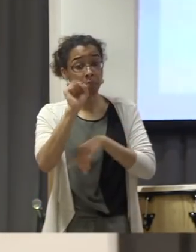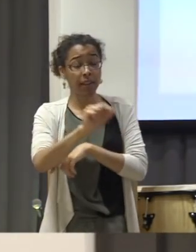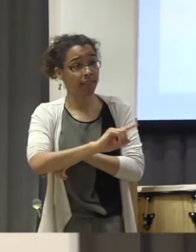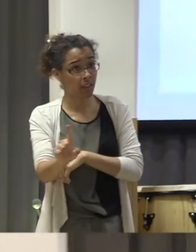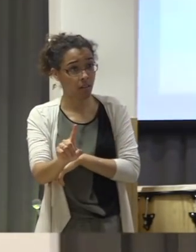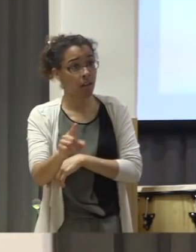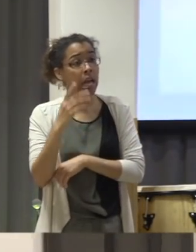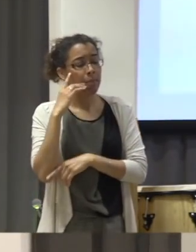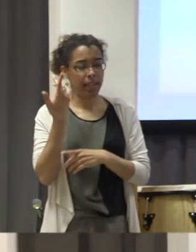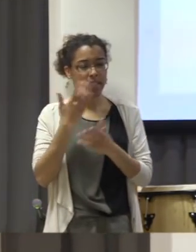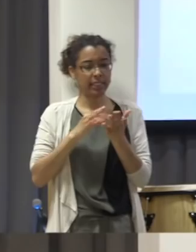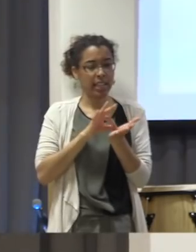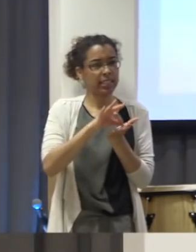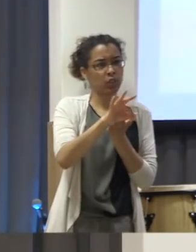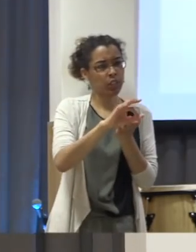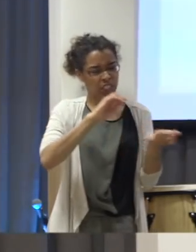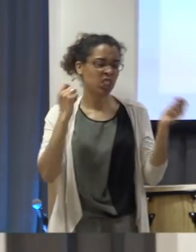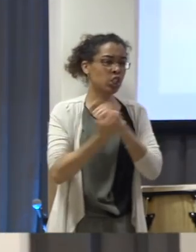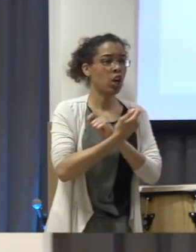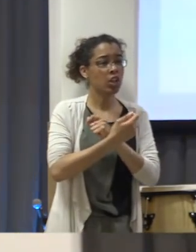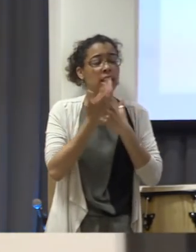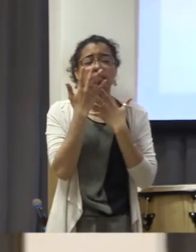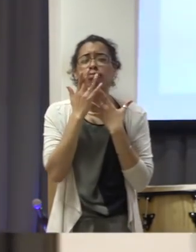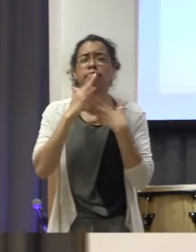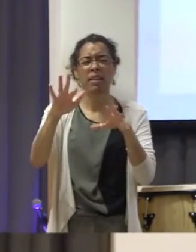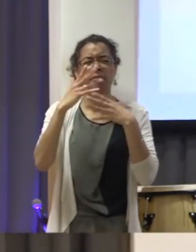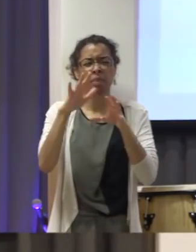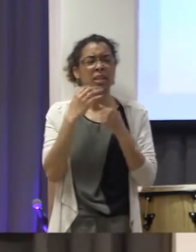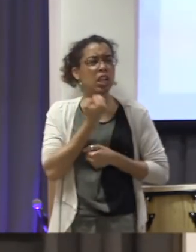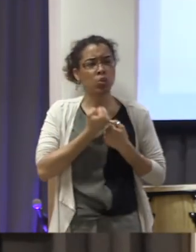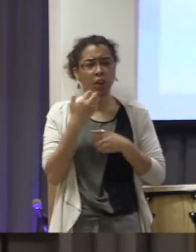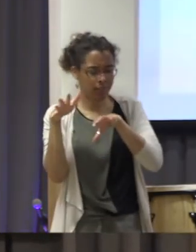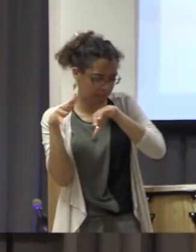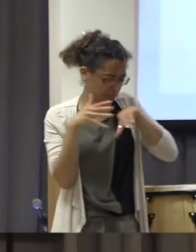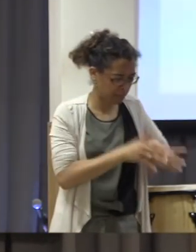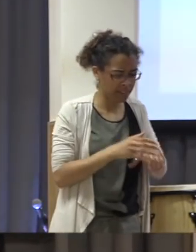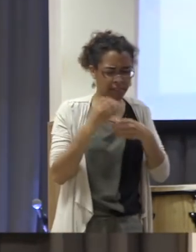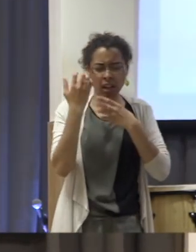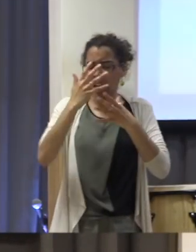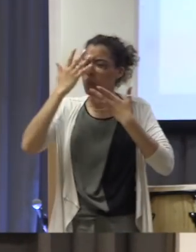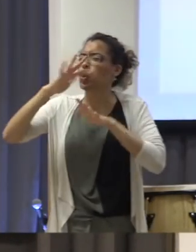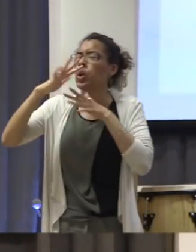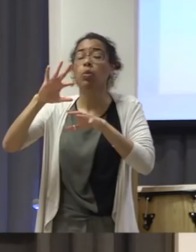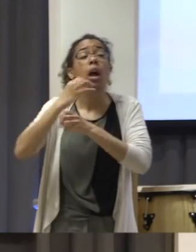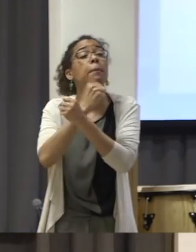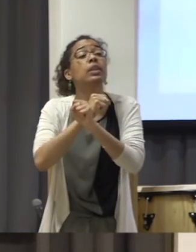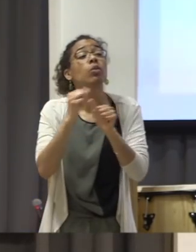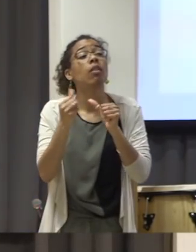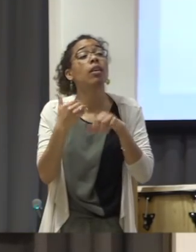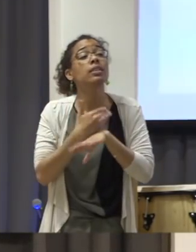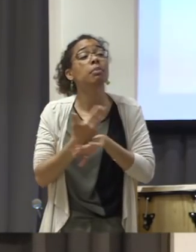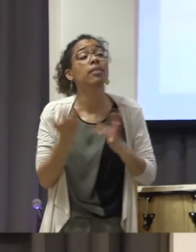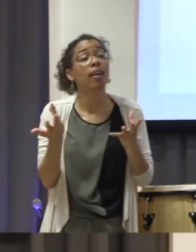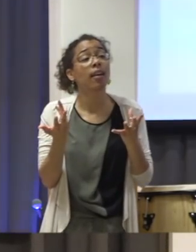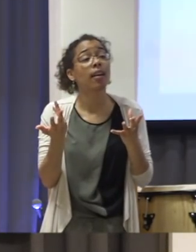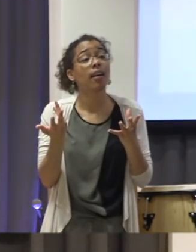changé la stratégie de louer simplement Dieu, de laisser de côté leur souffrance, la prison, qu'est-ce qui s'est passé? Dieu a